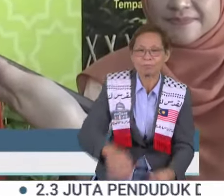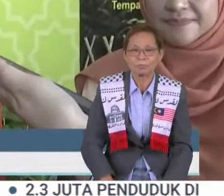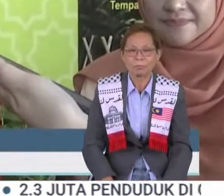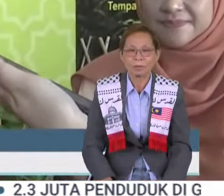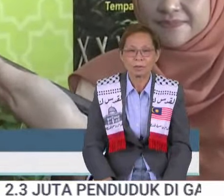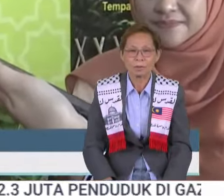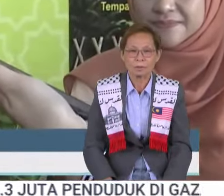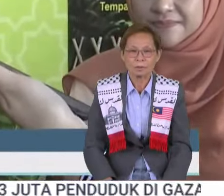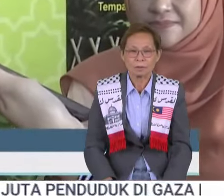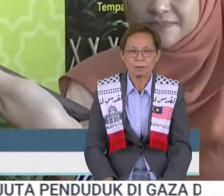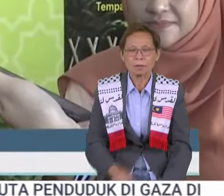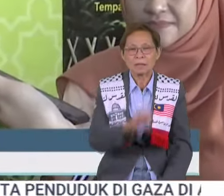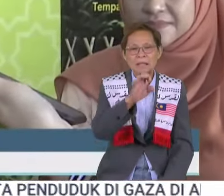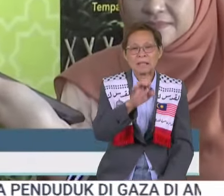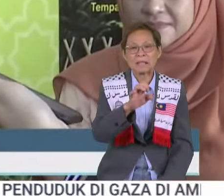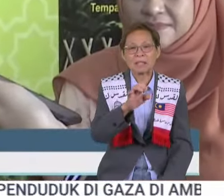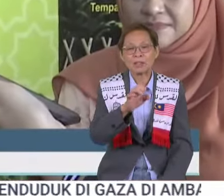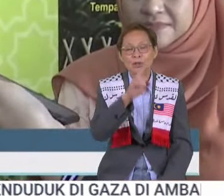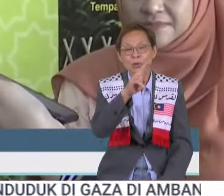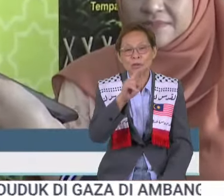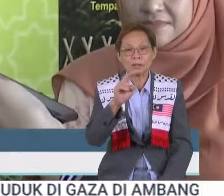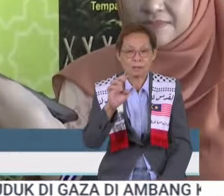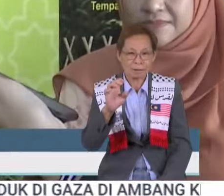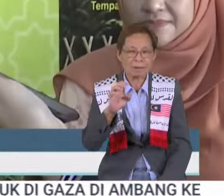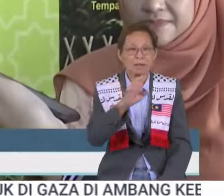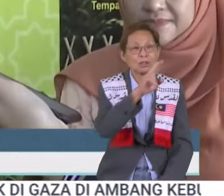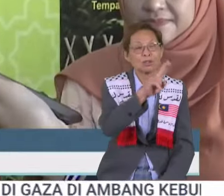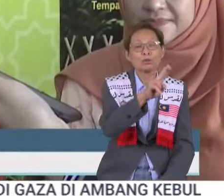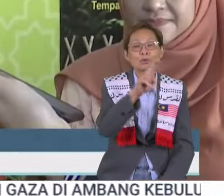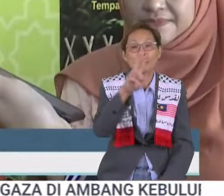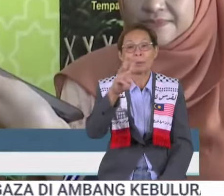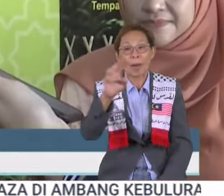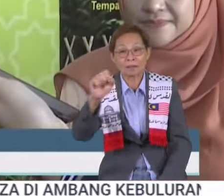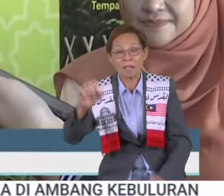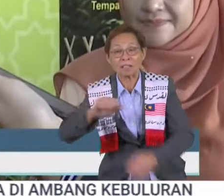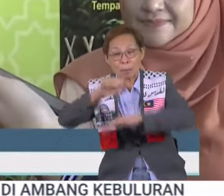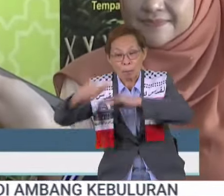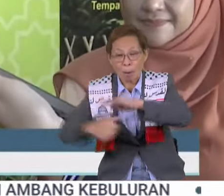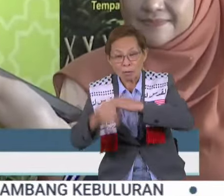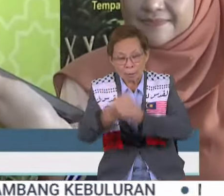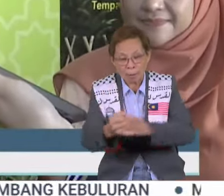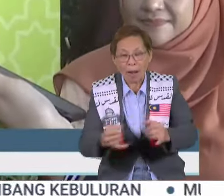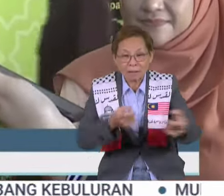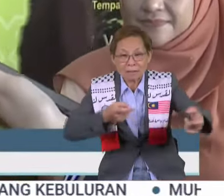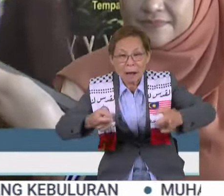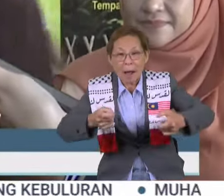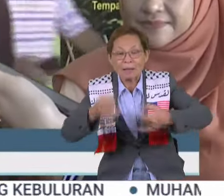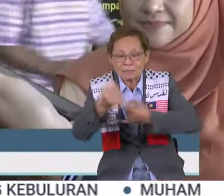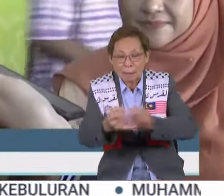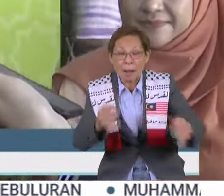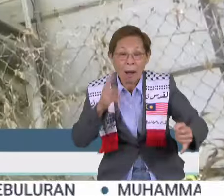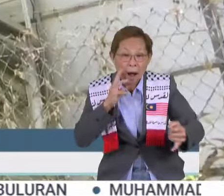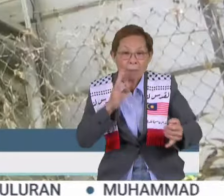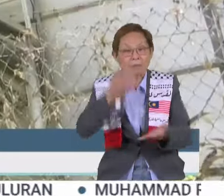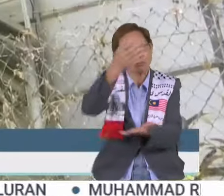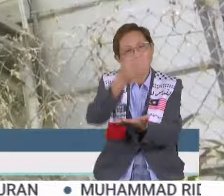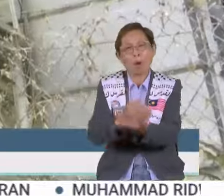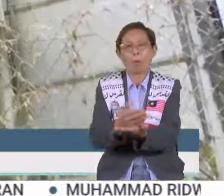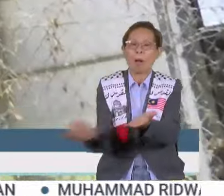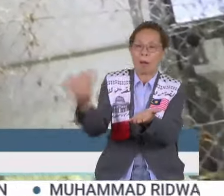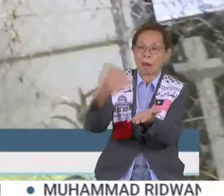Loji EWSS Limbahau di bawah kendalian Jabatan Air terpaksa dihentikan sementara waktu sekali lagi